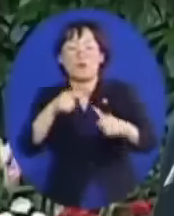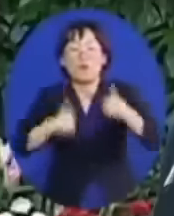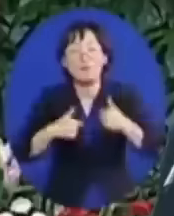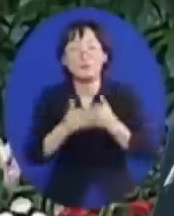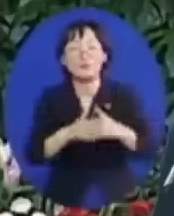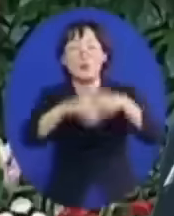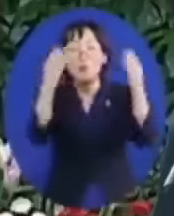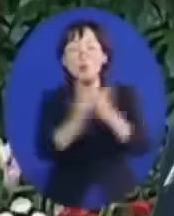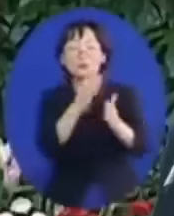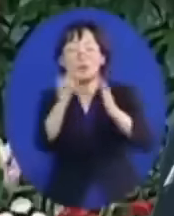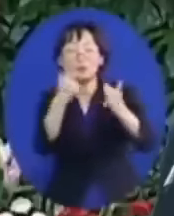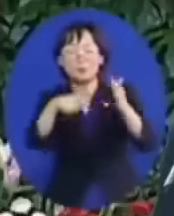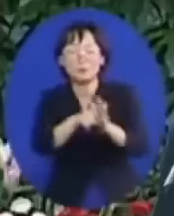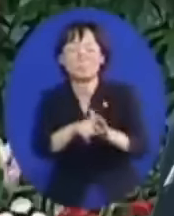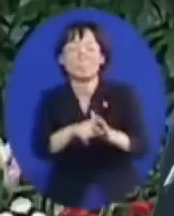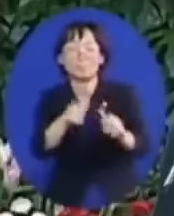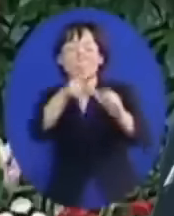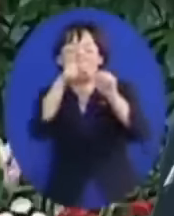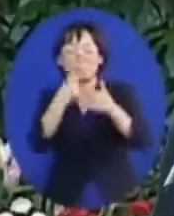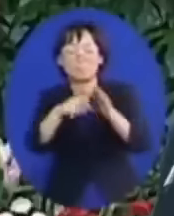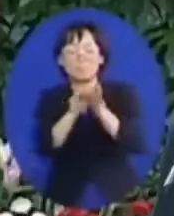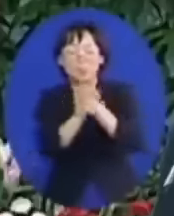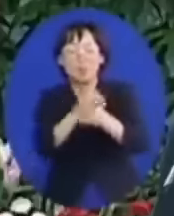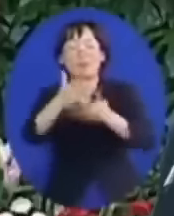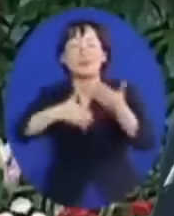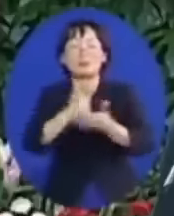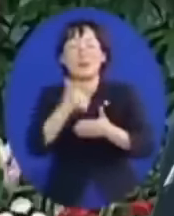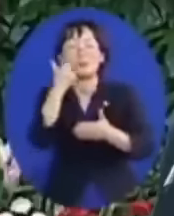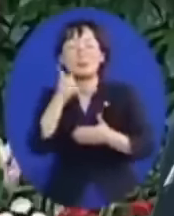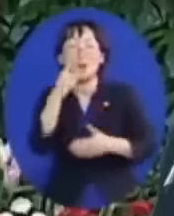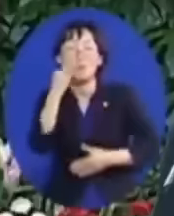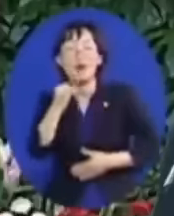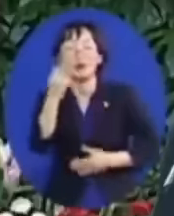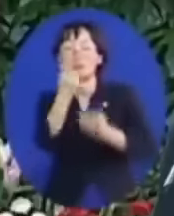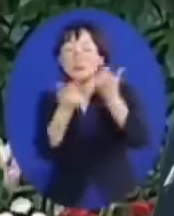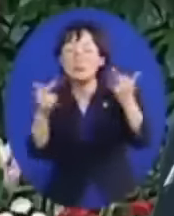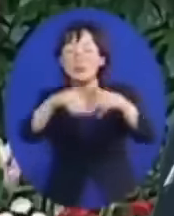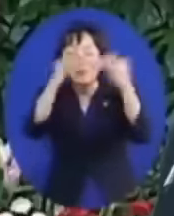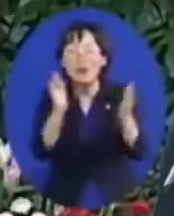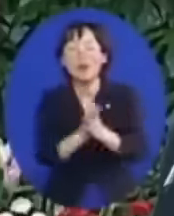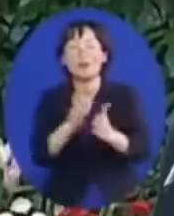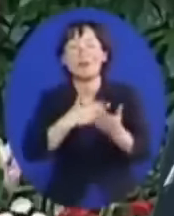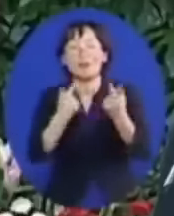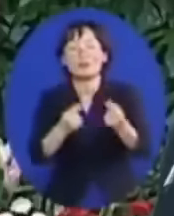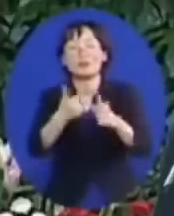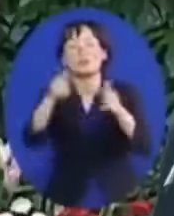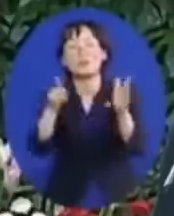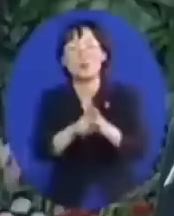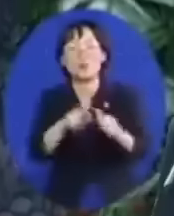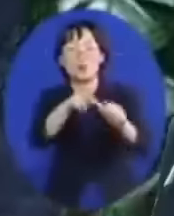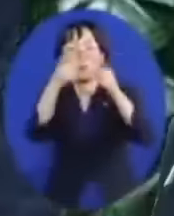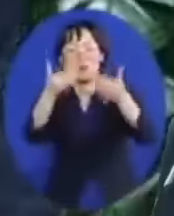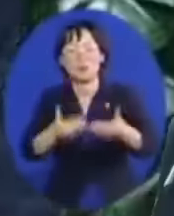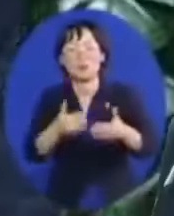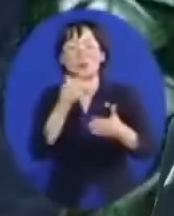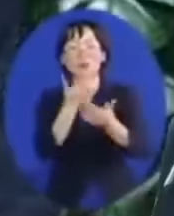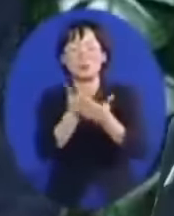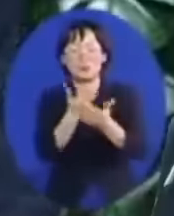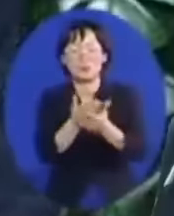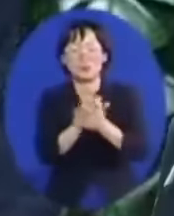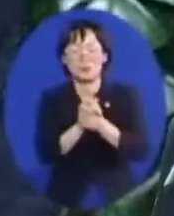생각하고 기도하기 시작했습니다. 하나님, 우리 아버지와 어머니, 형제, 자매들 나와 같이 예수 믿고 구원받게